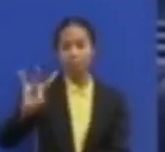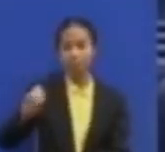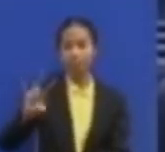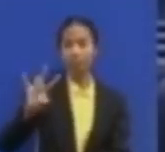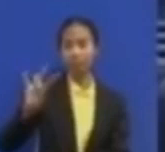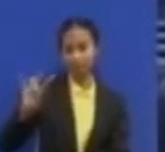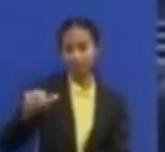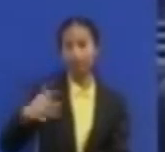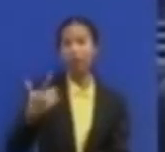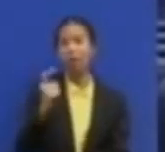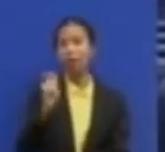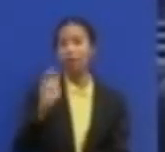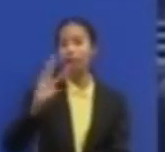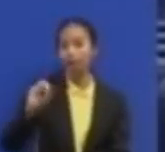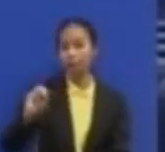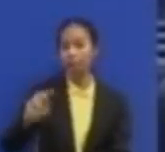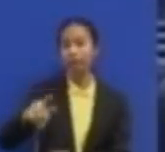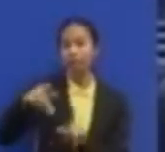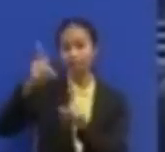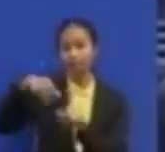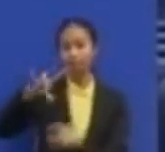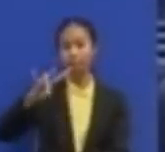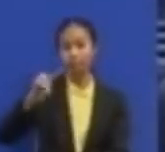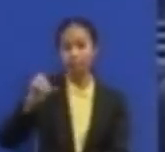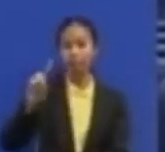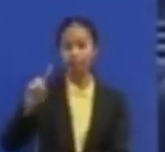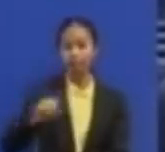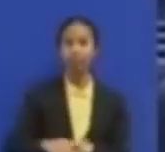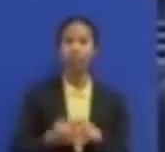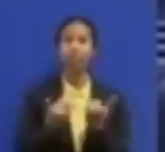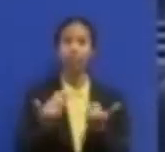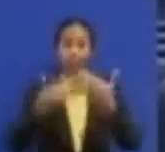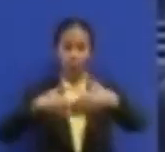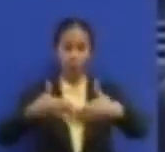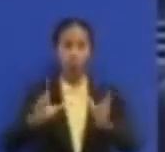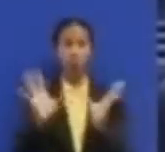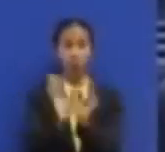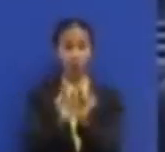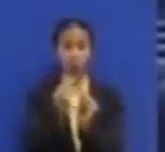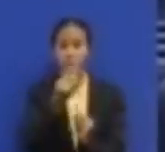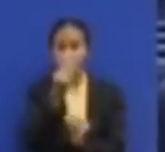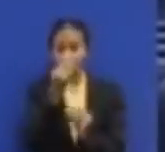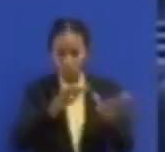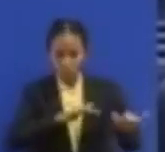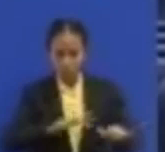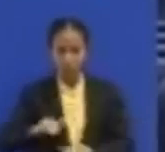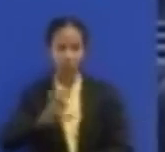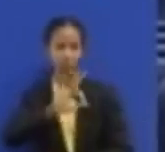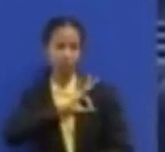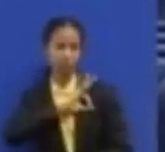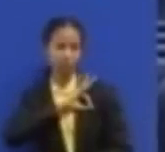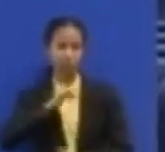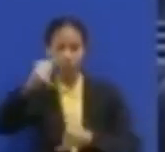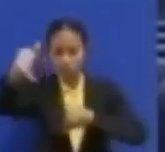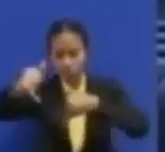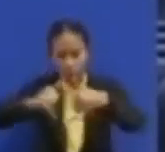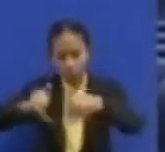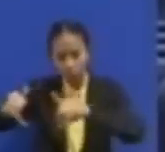MHz แล้วก็ AM 1071 KHz ค่ะ ครับบรรยากาศห้องประชุมพร้อมแล้วนะครับสมาชิกก็เริ่มทยอยเข้ามาแล้วเราไปติดตามบรรยากาศไป